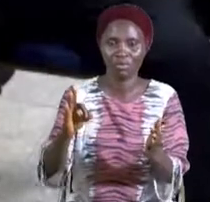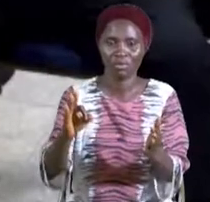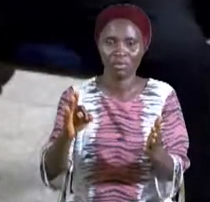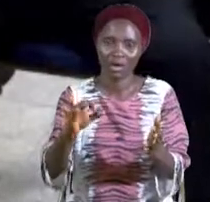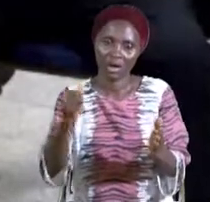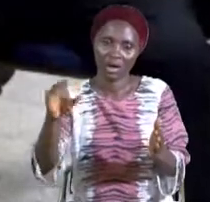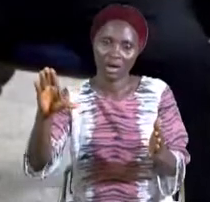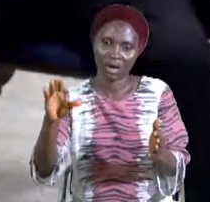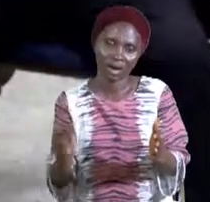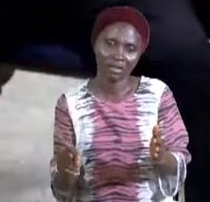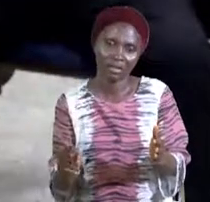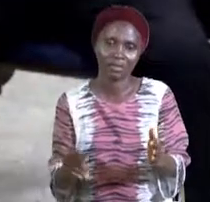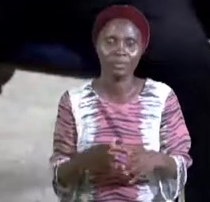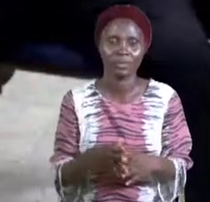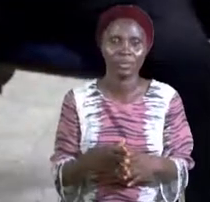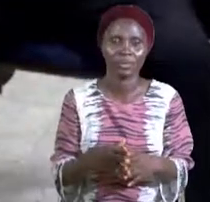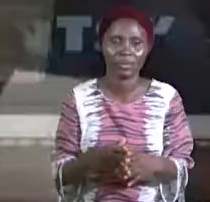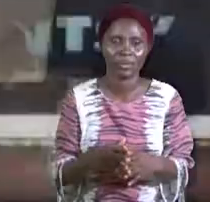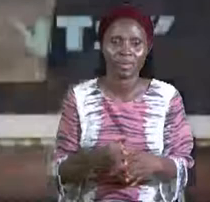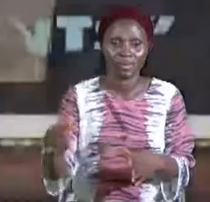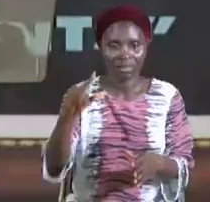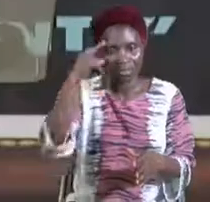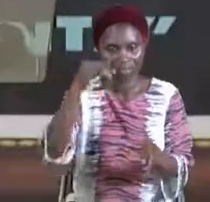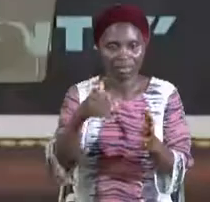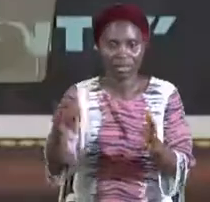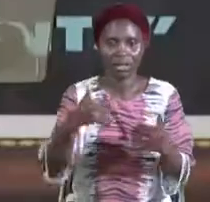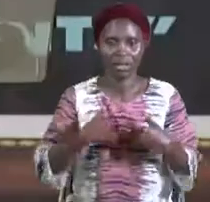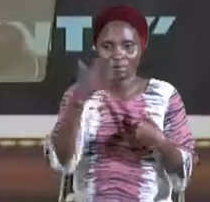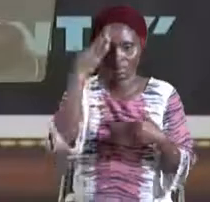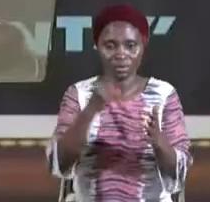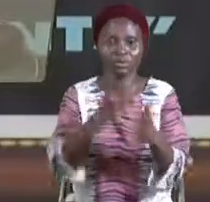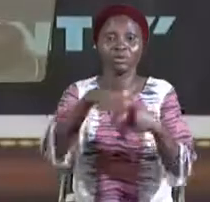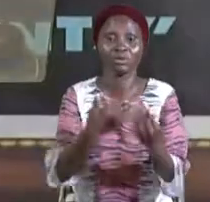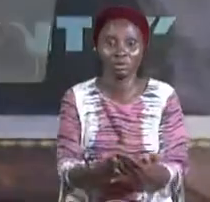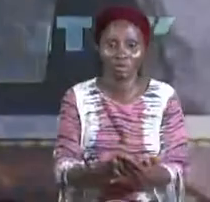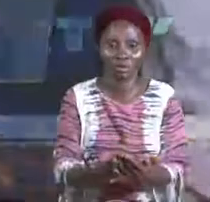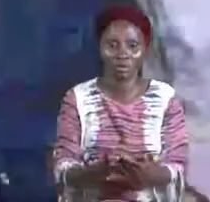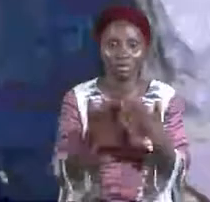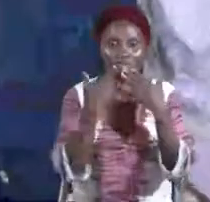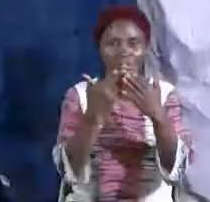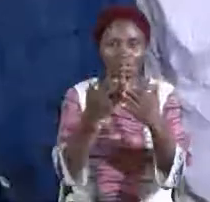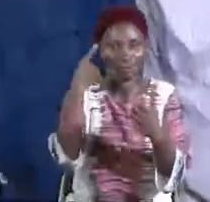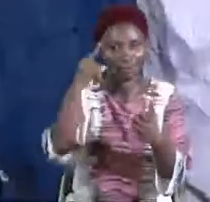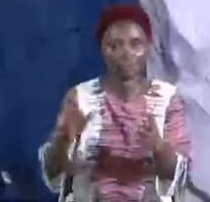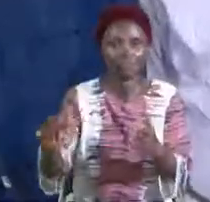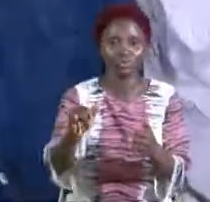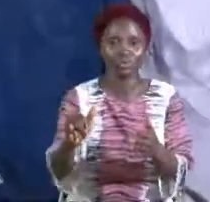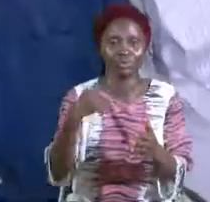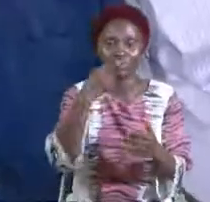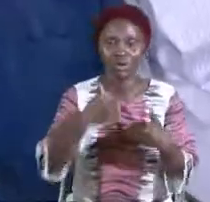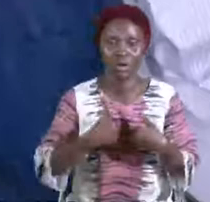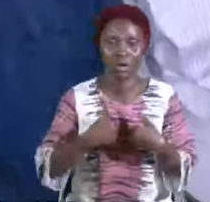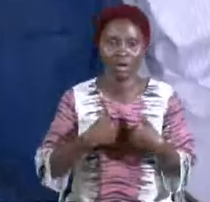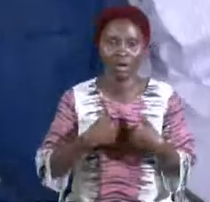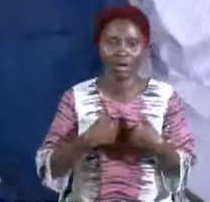pensent qu'ils connaissent tout. Dieu merci pour ceux qui sont là. Dieu merci pour ceux qui écoutent. Dieu